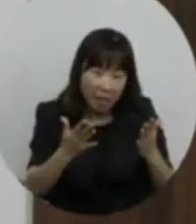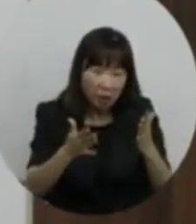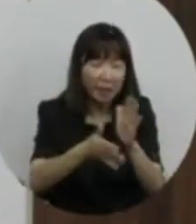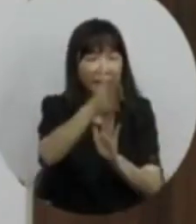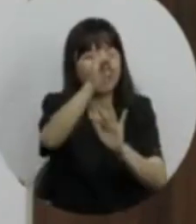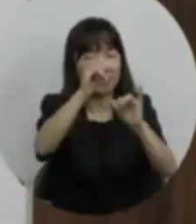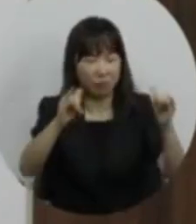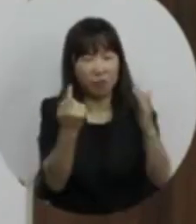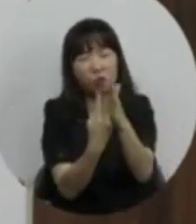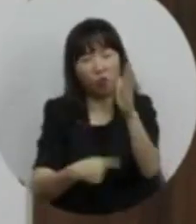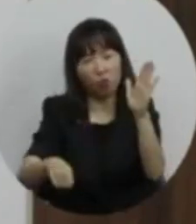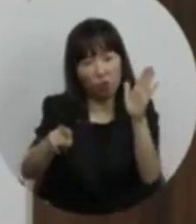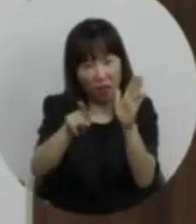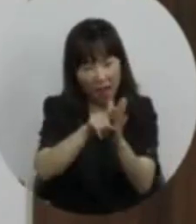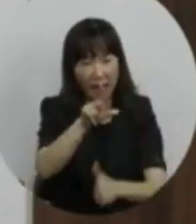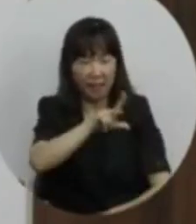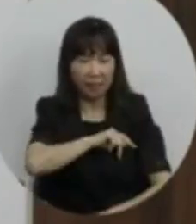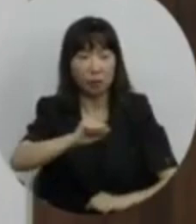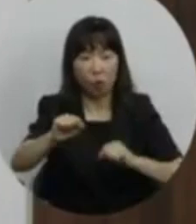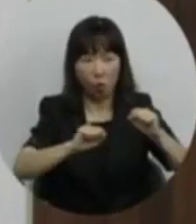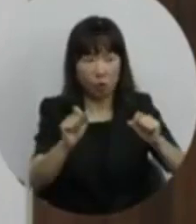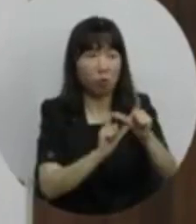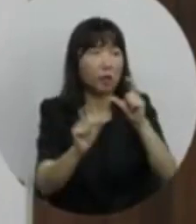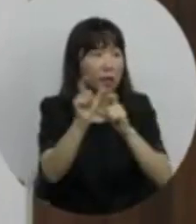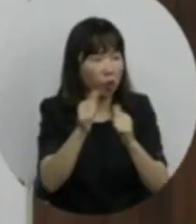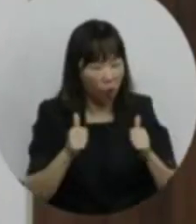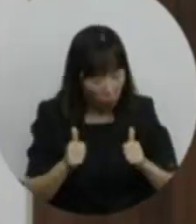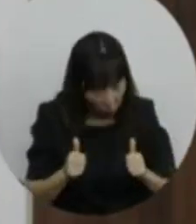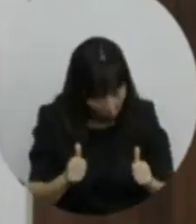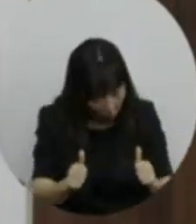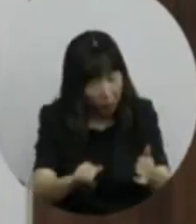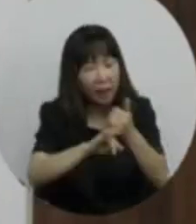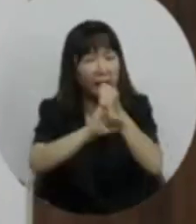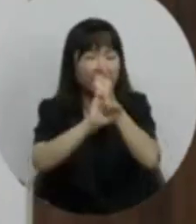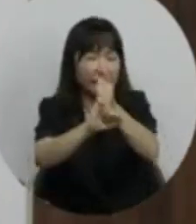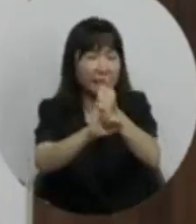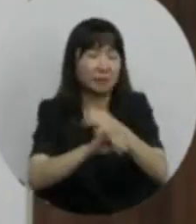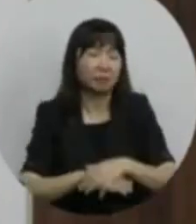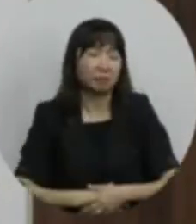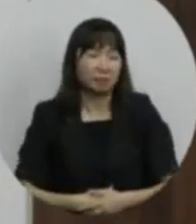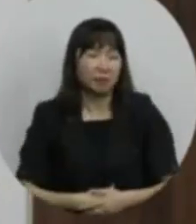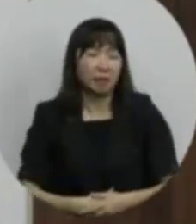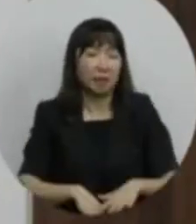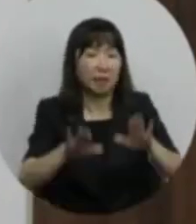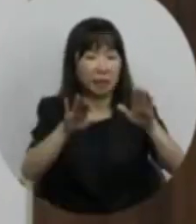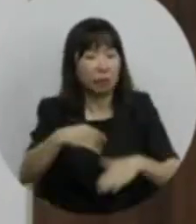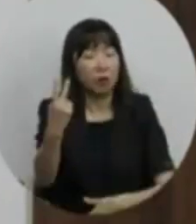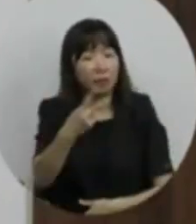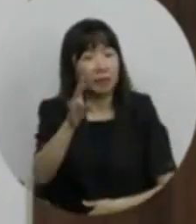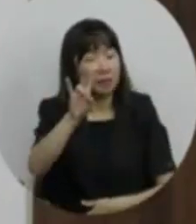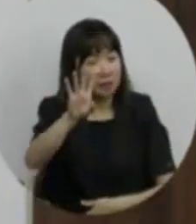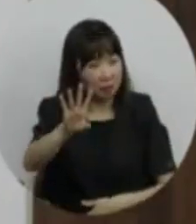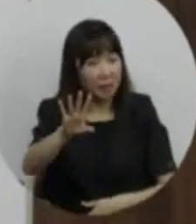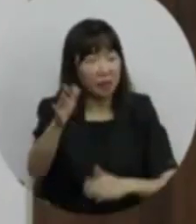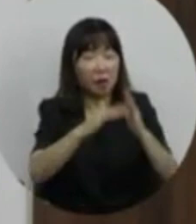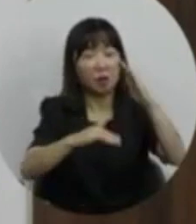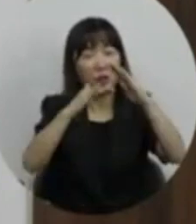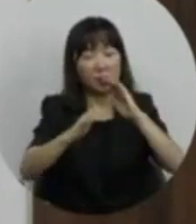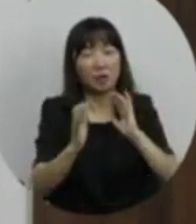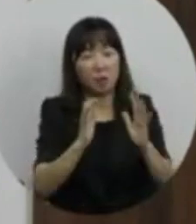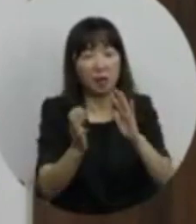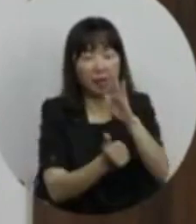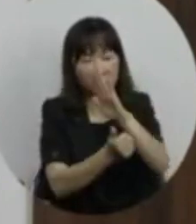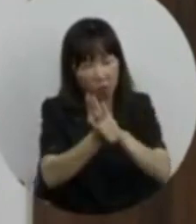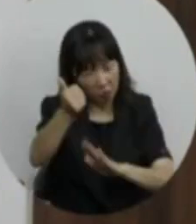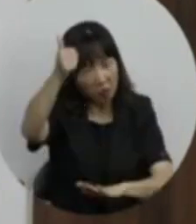의한 시민을 위한 의정에 더욱 헌신적인 노력을 경주하겠습니다. 이번 2024년 제1차 정례가